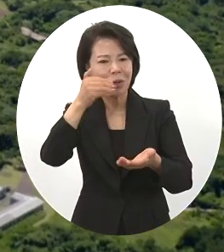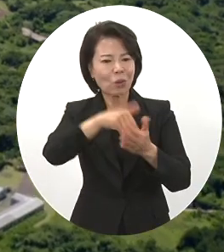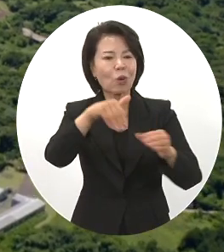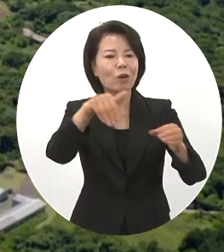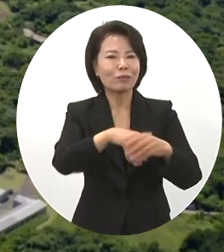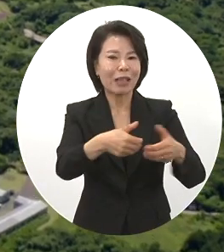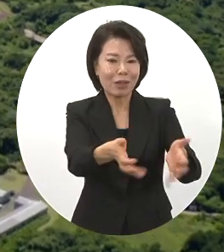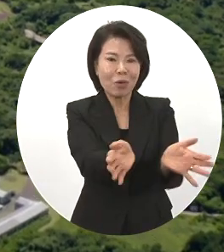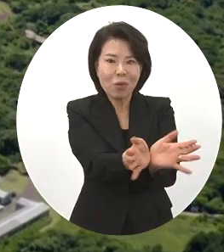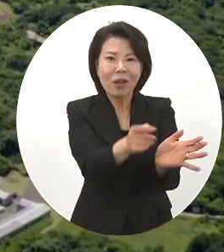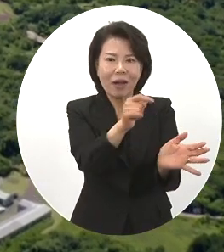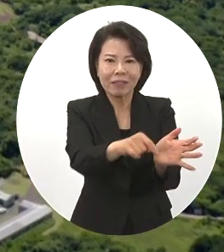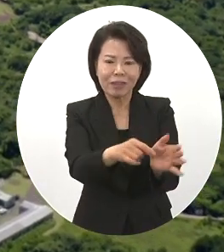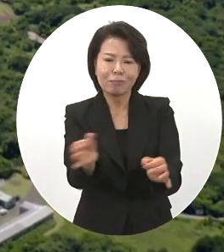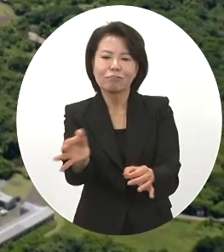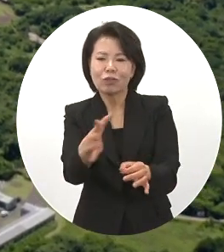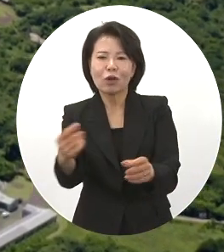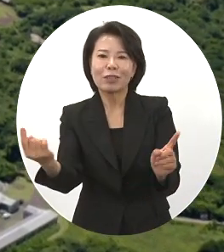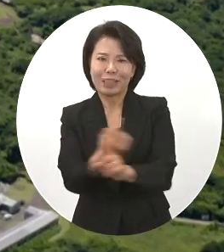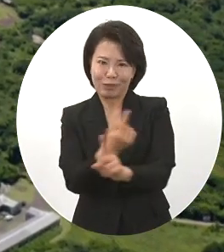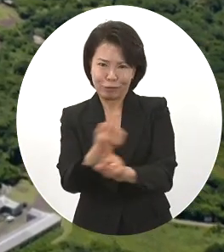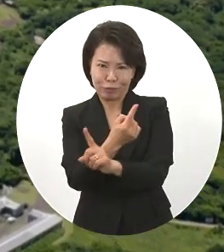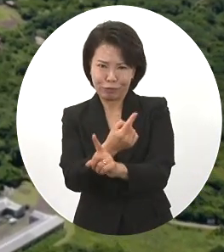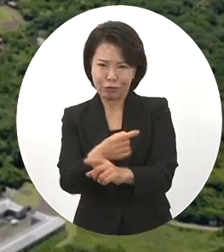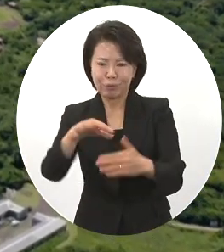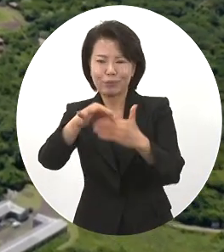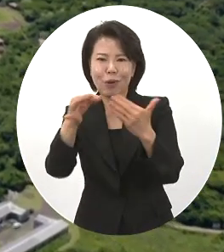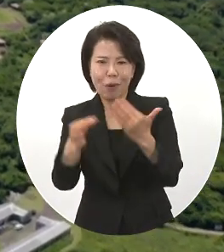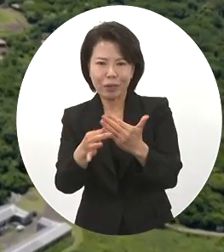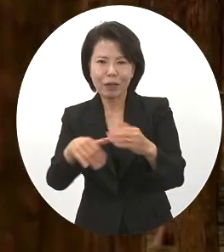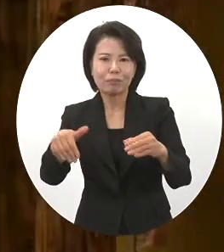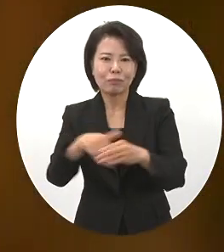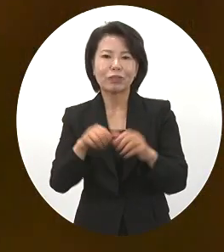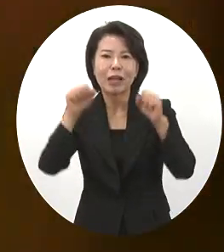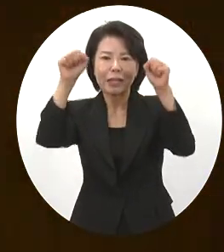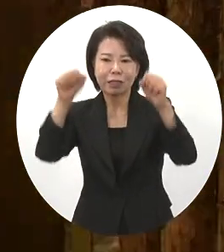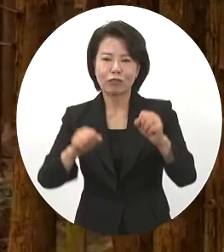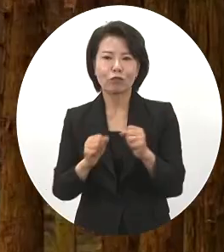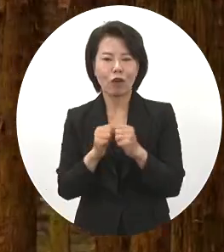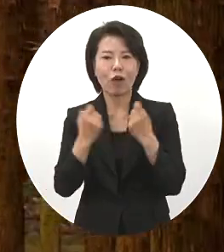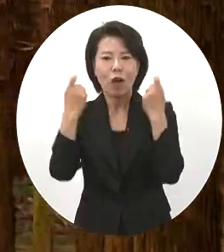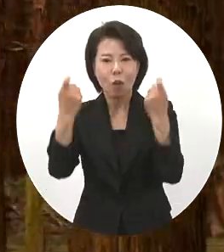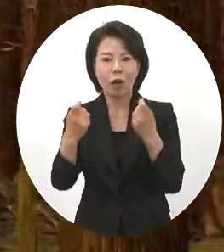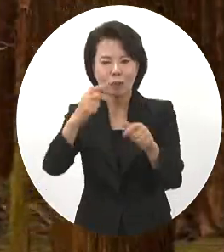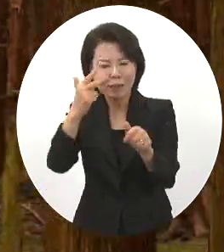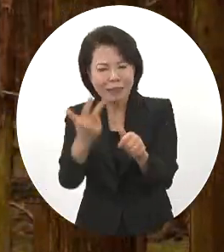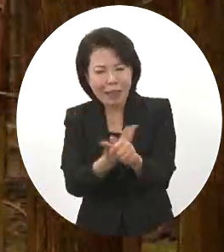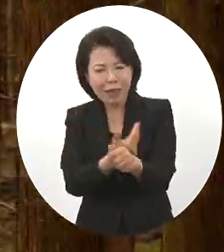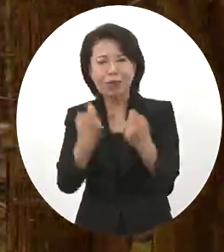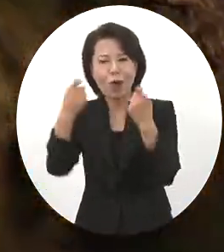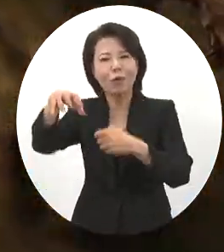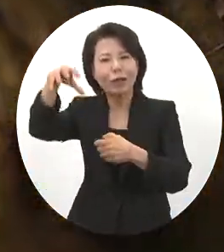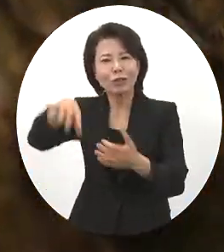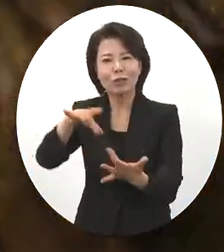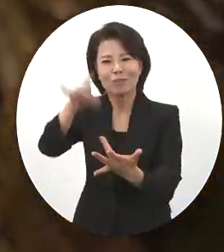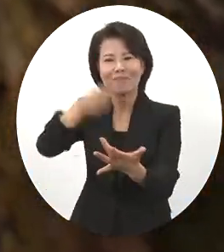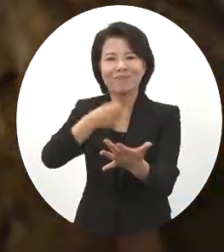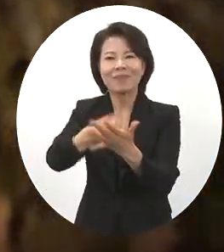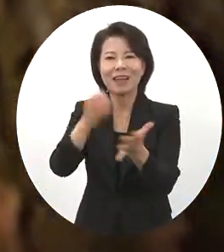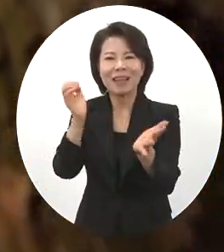제주돌문화공원이 무료로 운영하는 자연치유 프로그램이 문화체육관광부의 우수 웰니스 관광지로